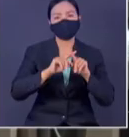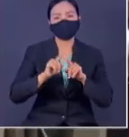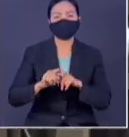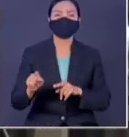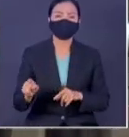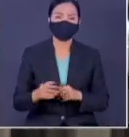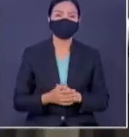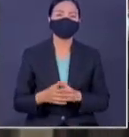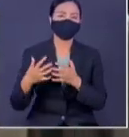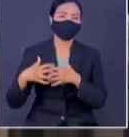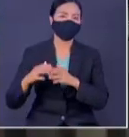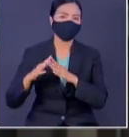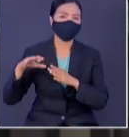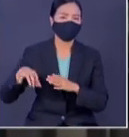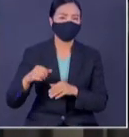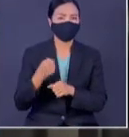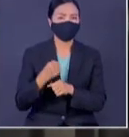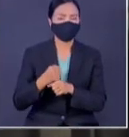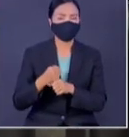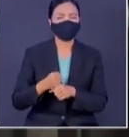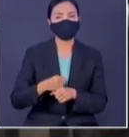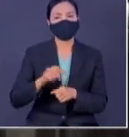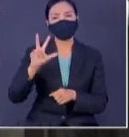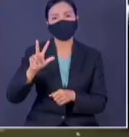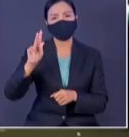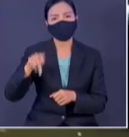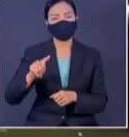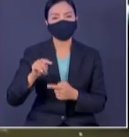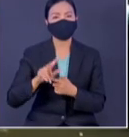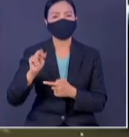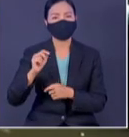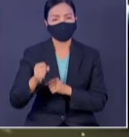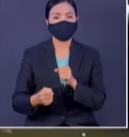กัน 3,000 ตันต่อปีนะครับซึ่งมหาศาลมากเลยและการข